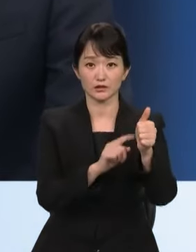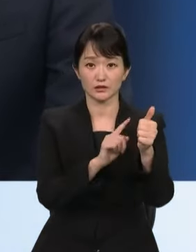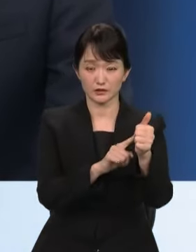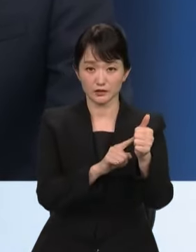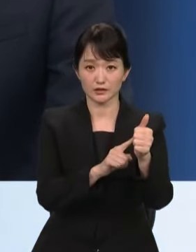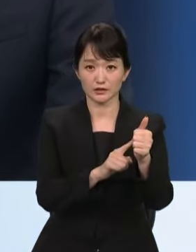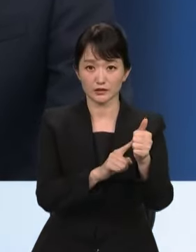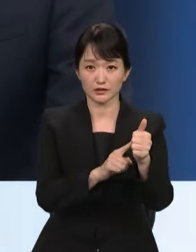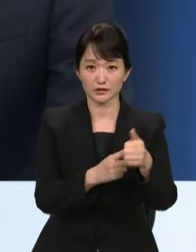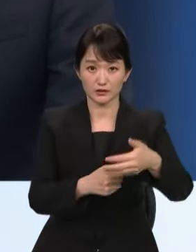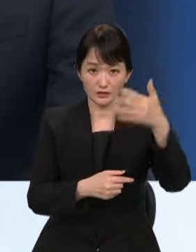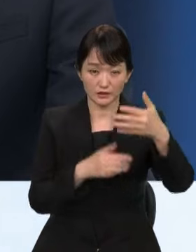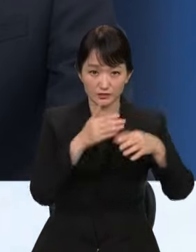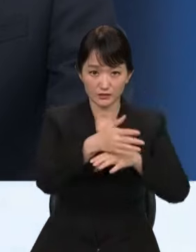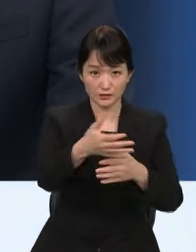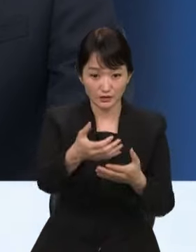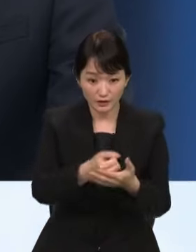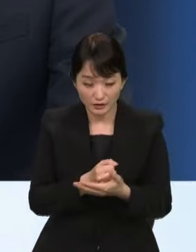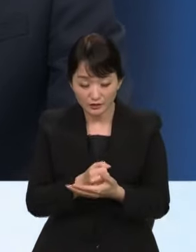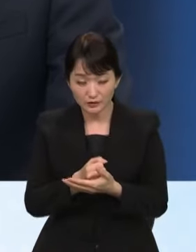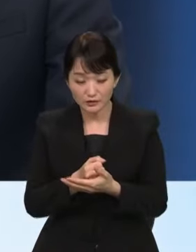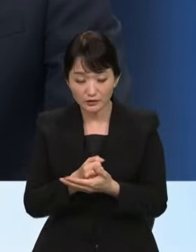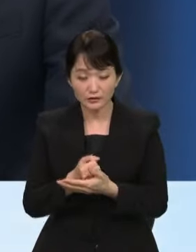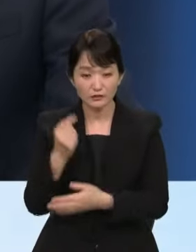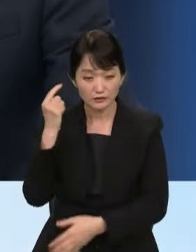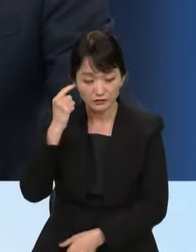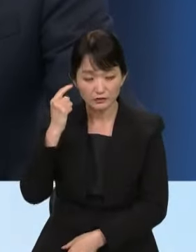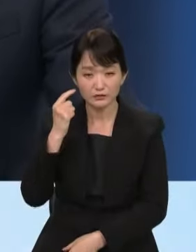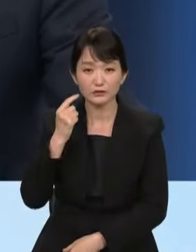영상을 입수했다면서 직접 틀었습니다. 직접 보시죠.